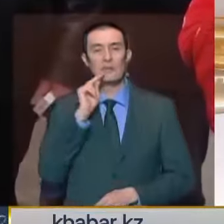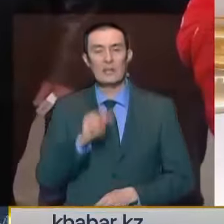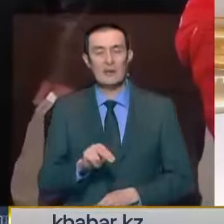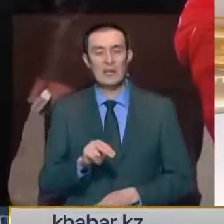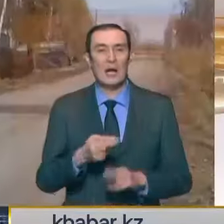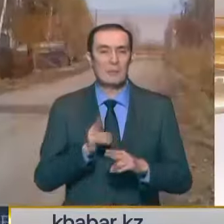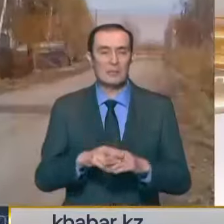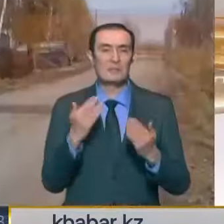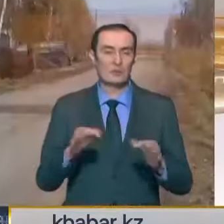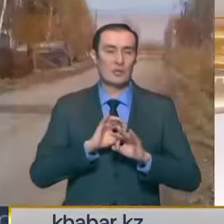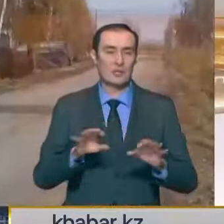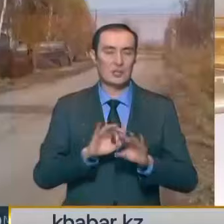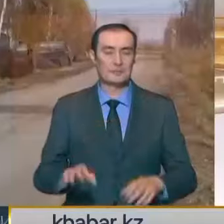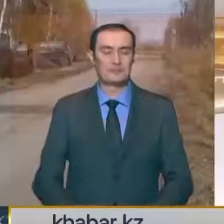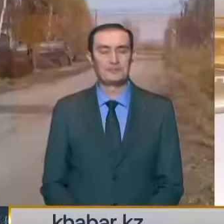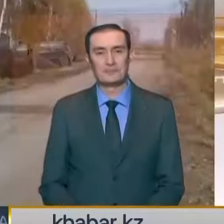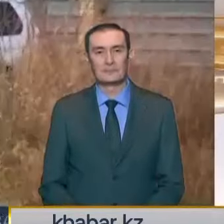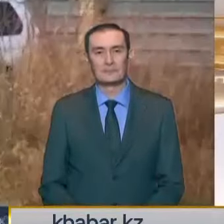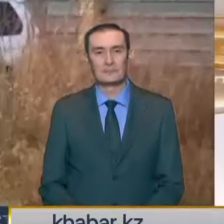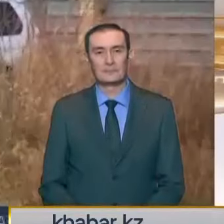и многом другом Уже через несколько